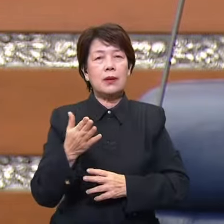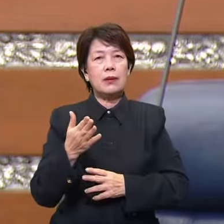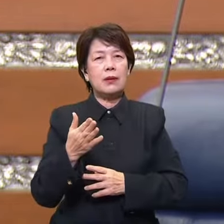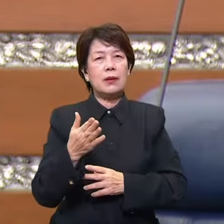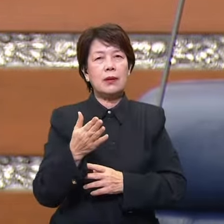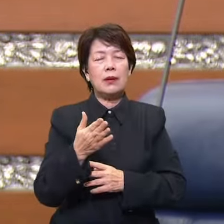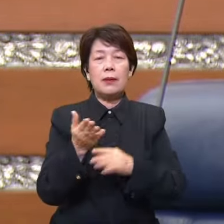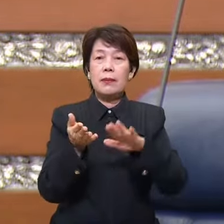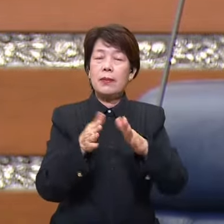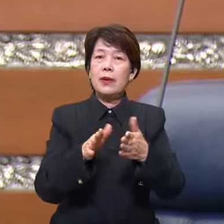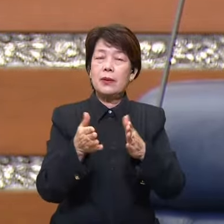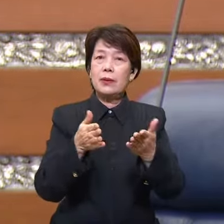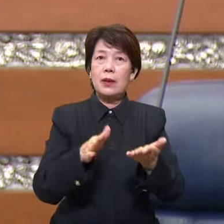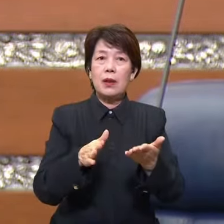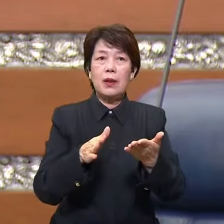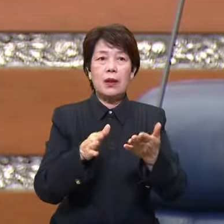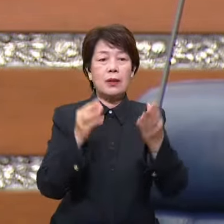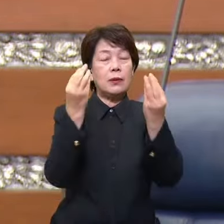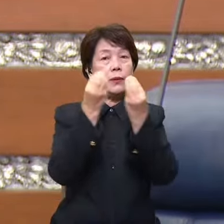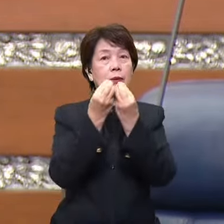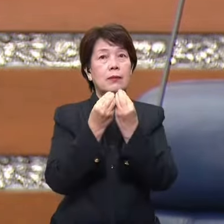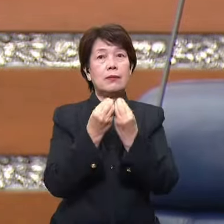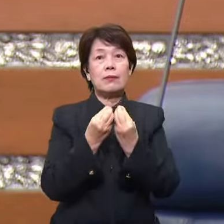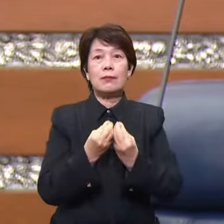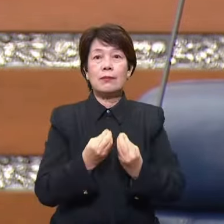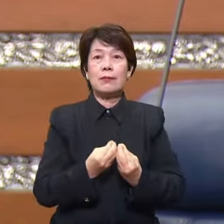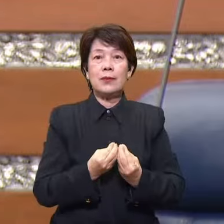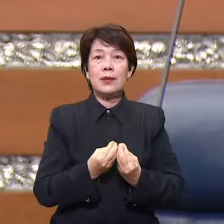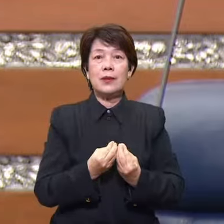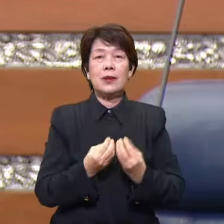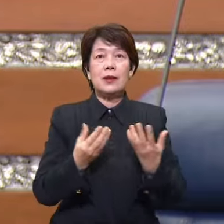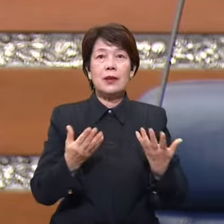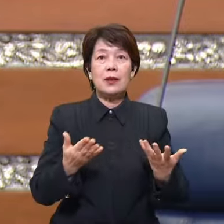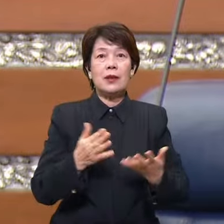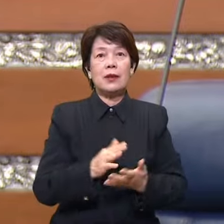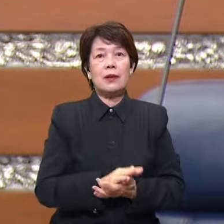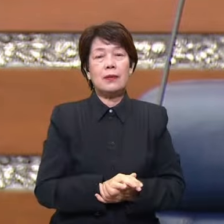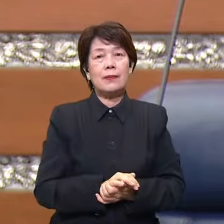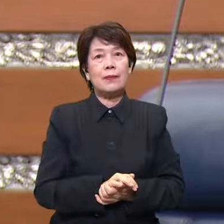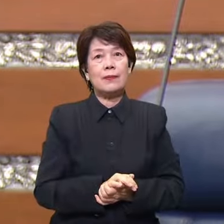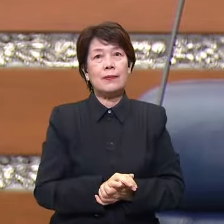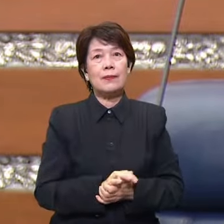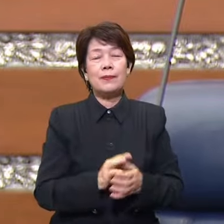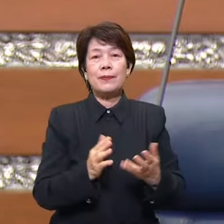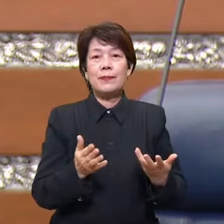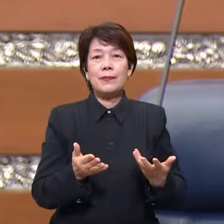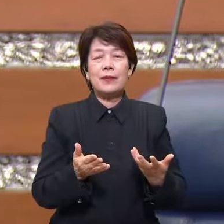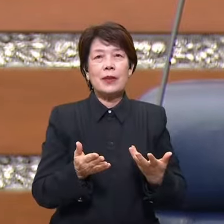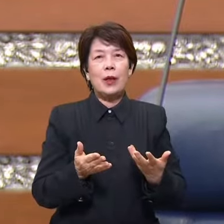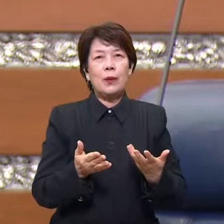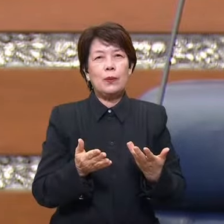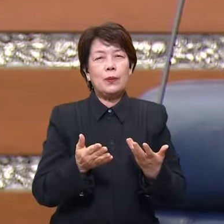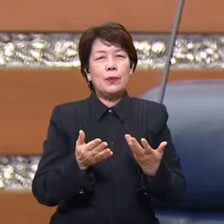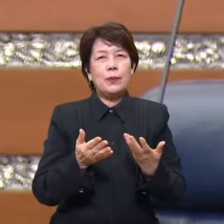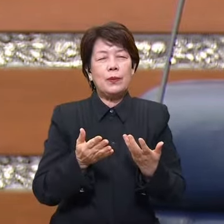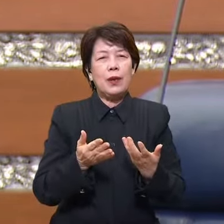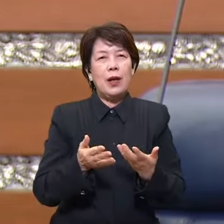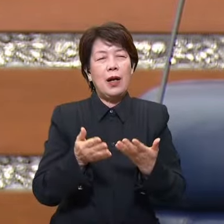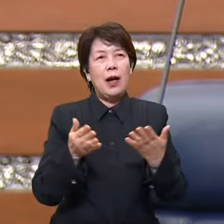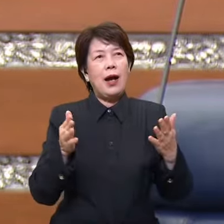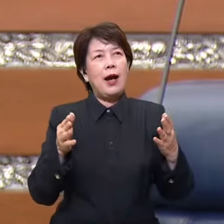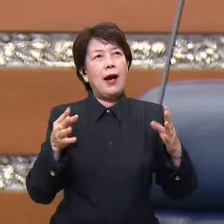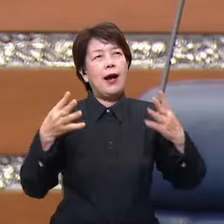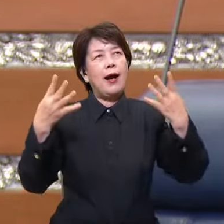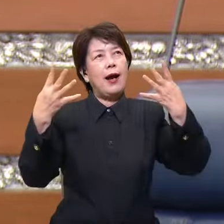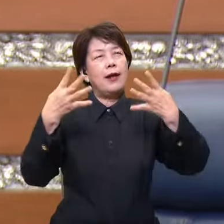kematian dijangka jika ia tidak diusahakan untuk dielak. Di Asia ada